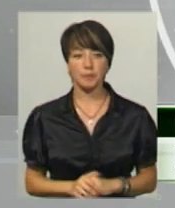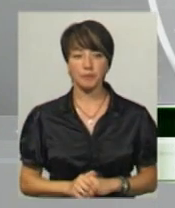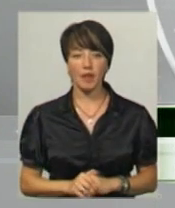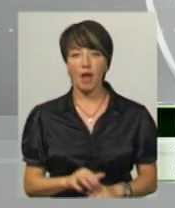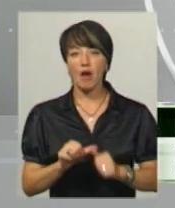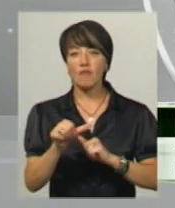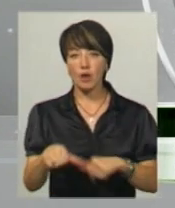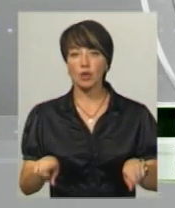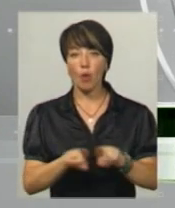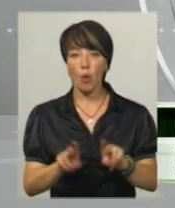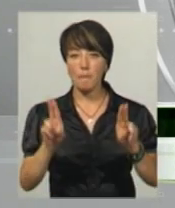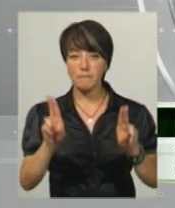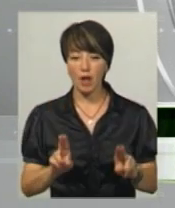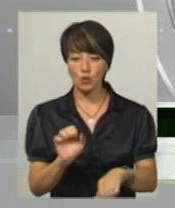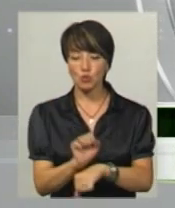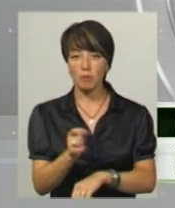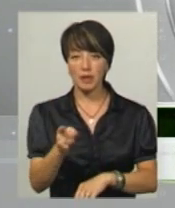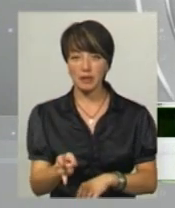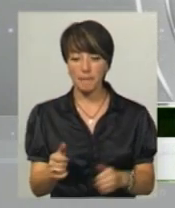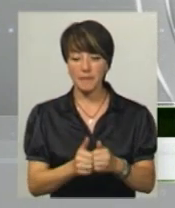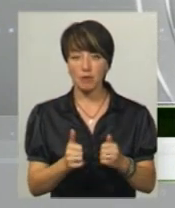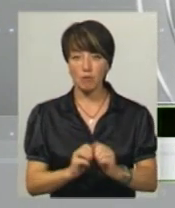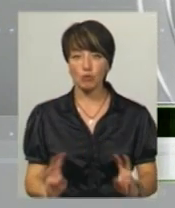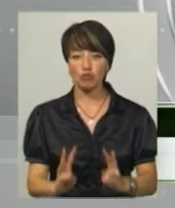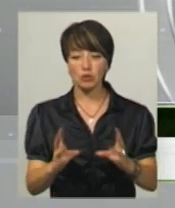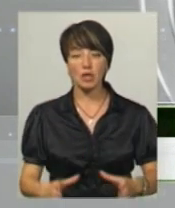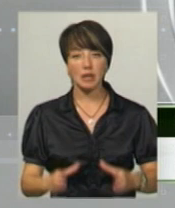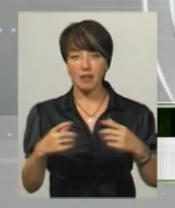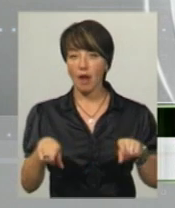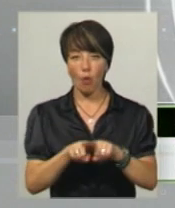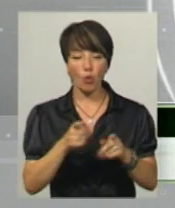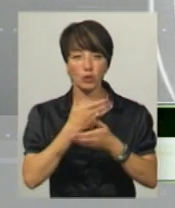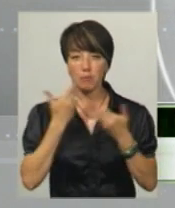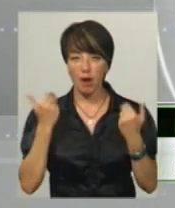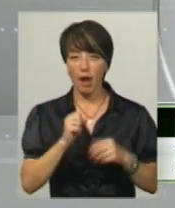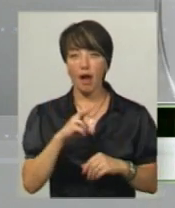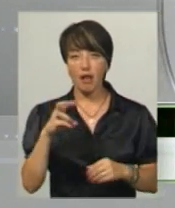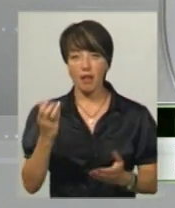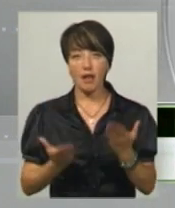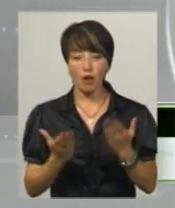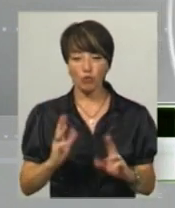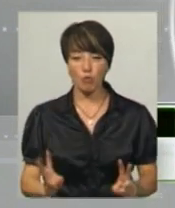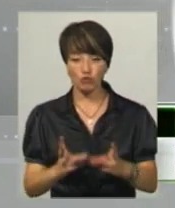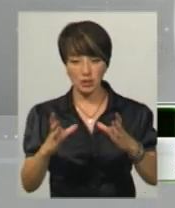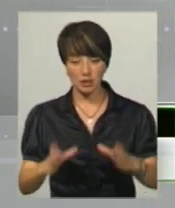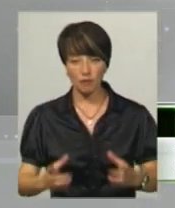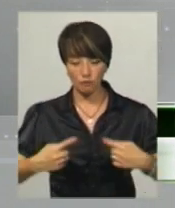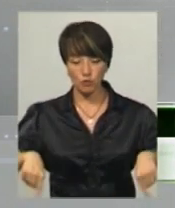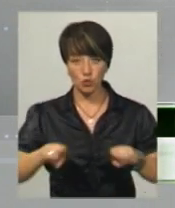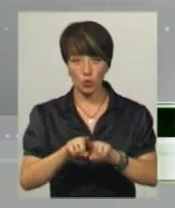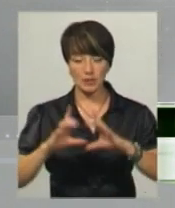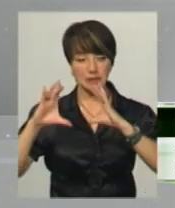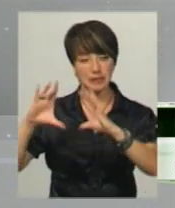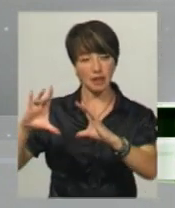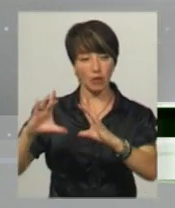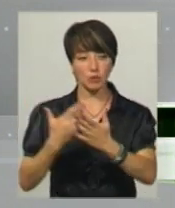виокремлення такого правила дорожнього руху, як зупинка, стоянка поблизу пожежного гідранту, такого немає. Але якщо пожежний гідрант є у зоні дії знаку,